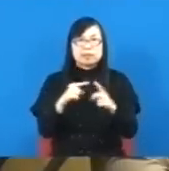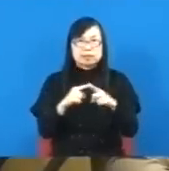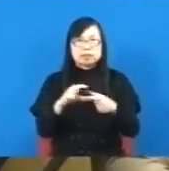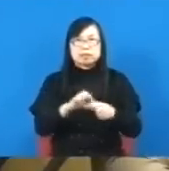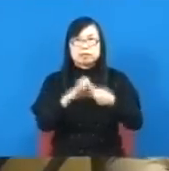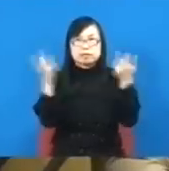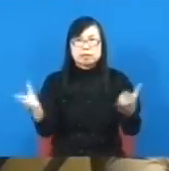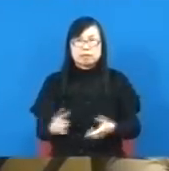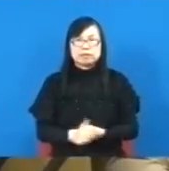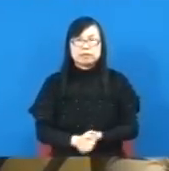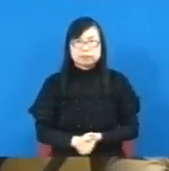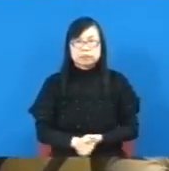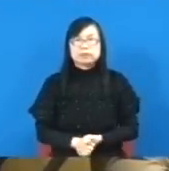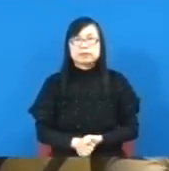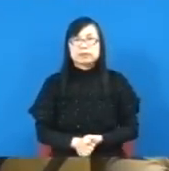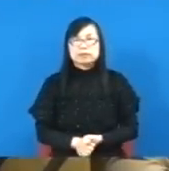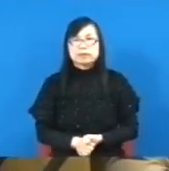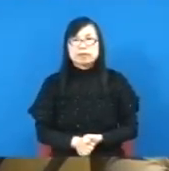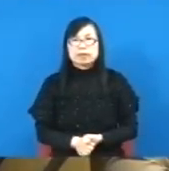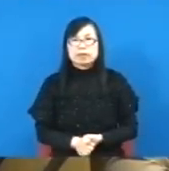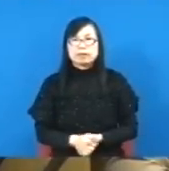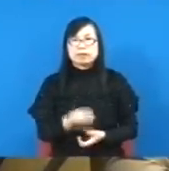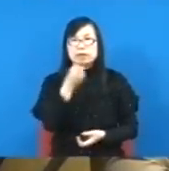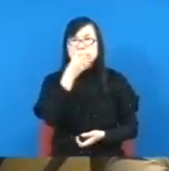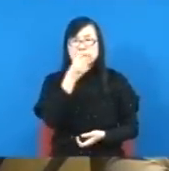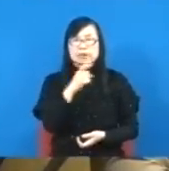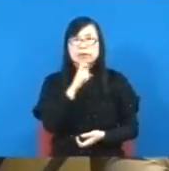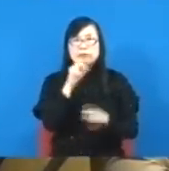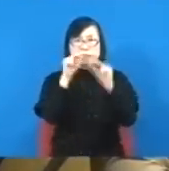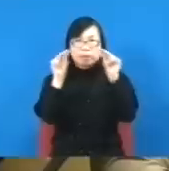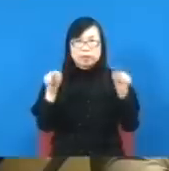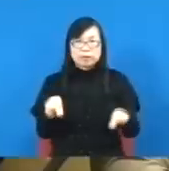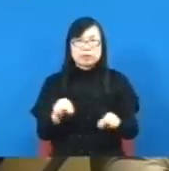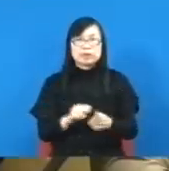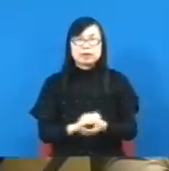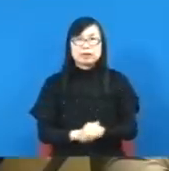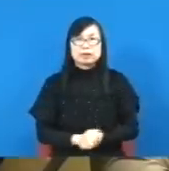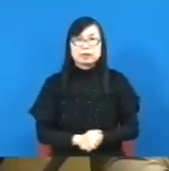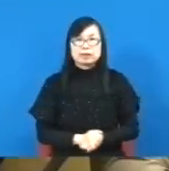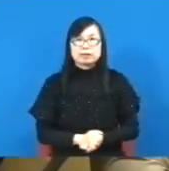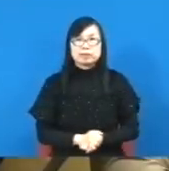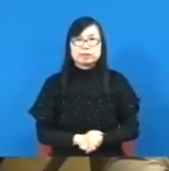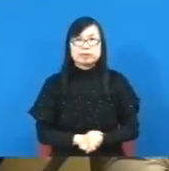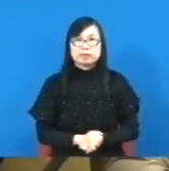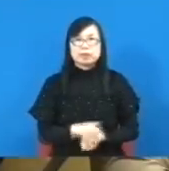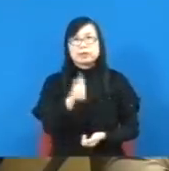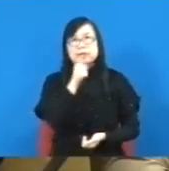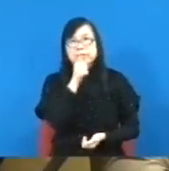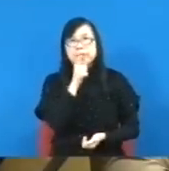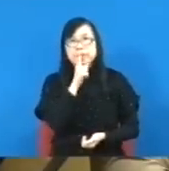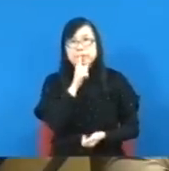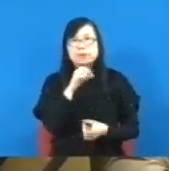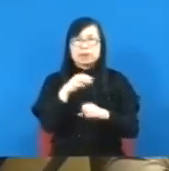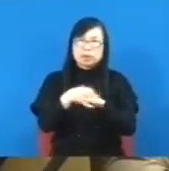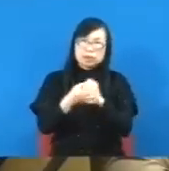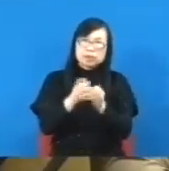啫？係咪啊？而家香港就有問題，或者逢係呢啲咁嘅家長制嘅國家就係你識